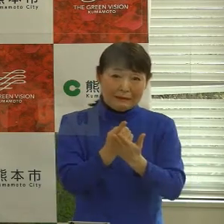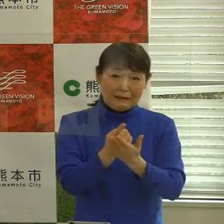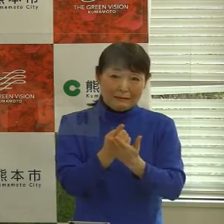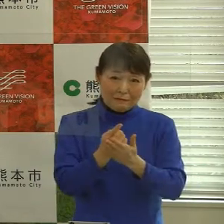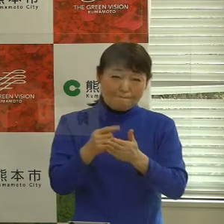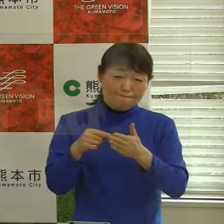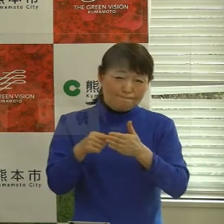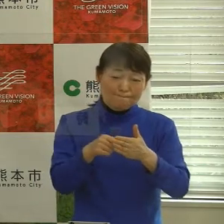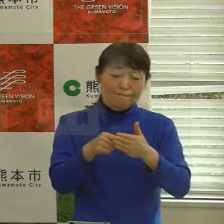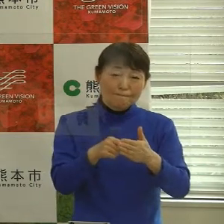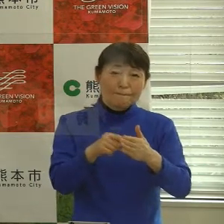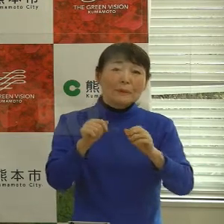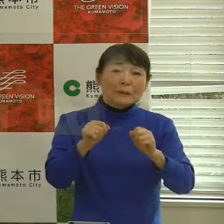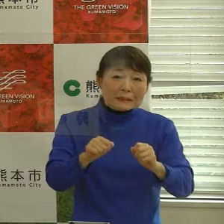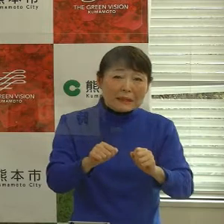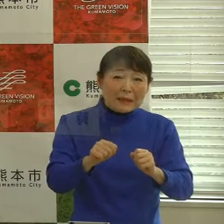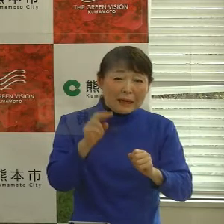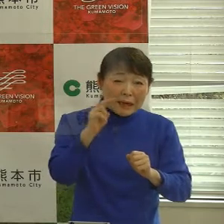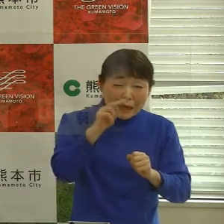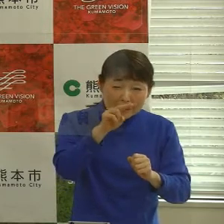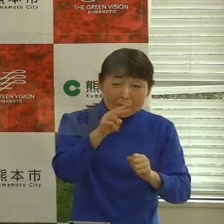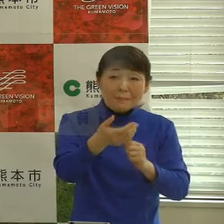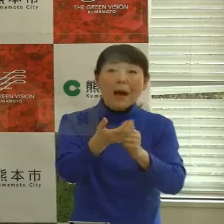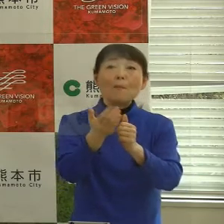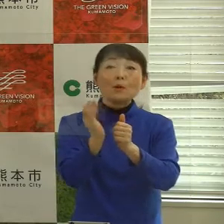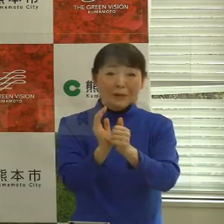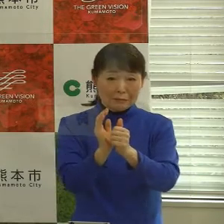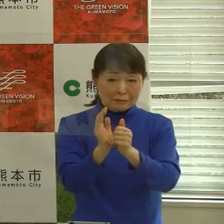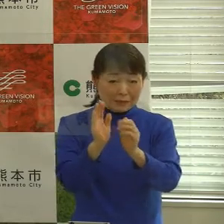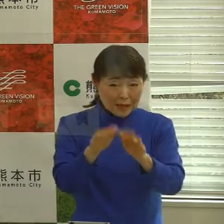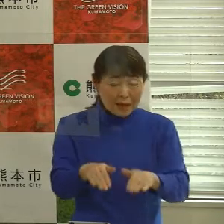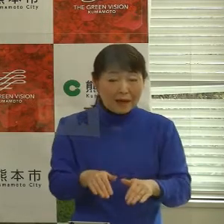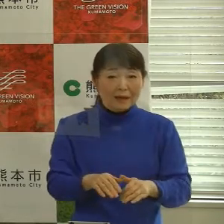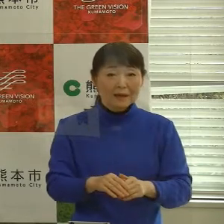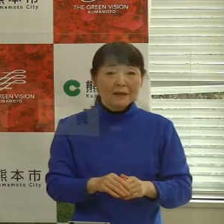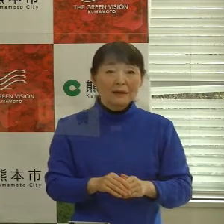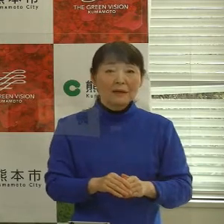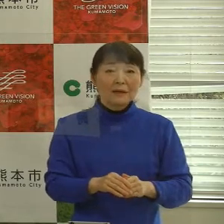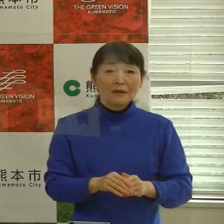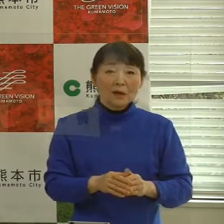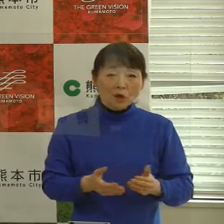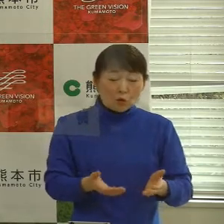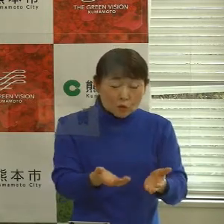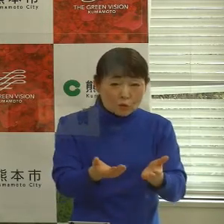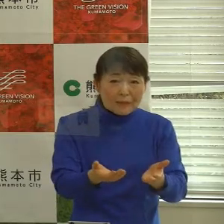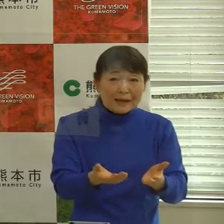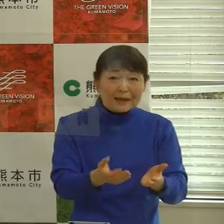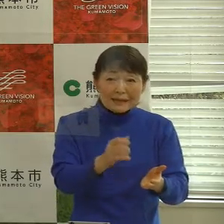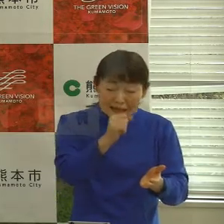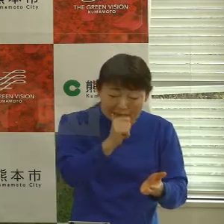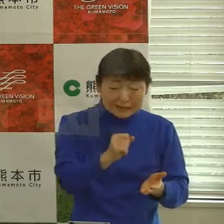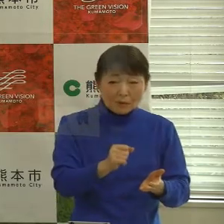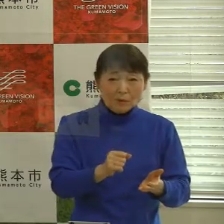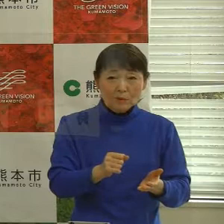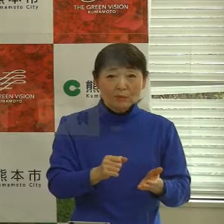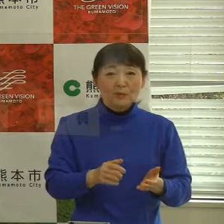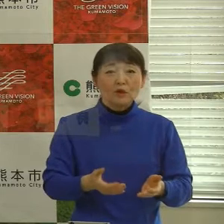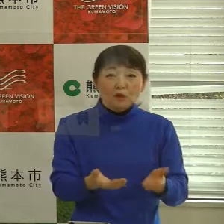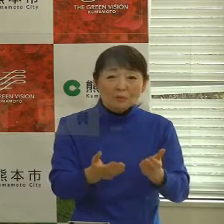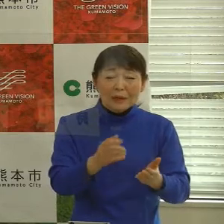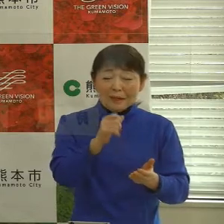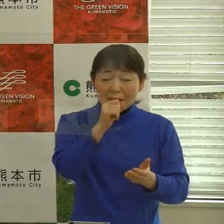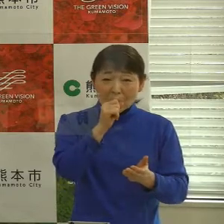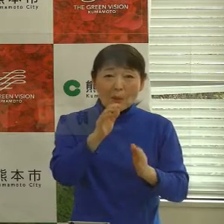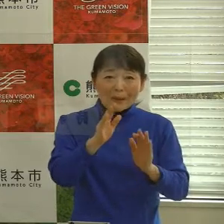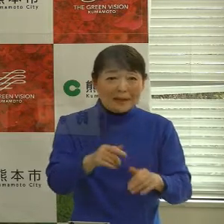ながら皆さんを見守っているんだということをですね、生まれてきていい存在なんだというふうにやっぱり思ってい